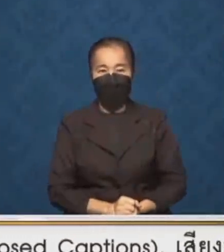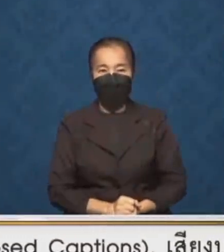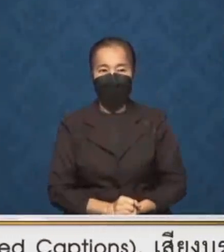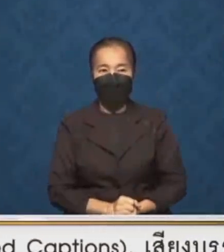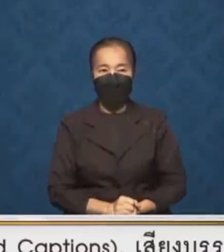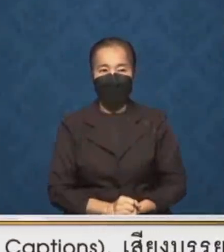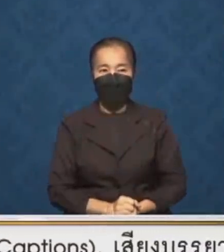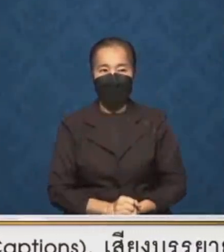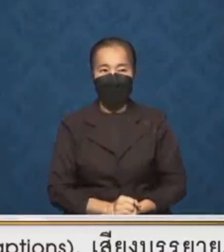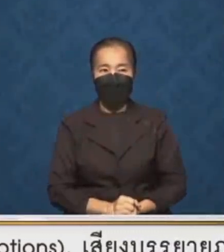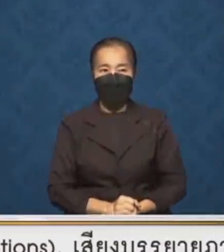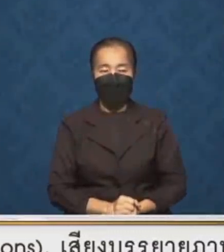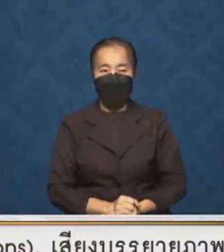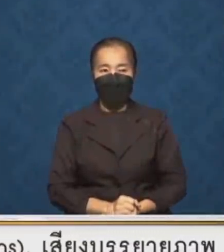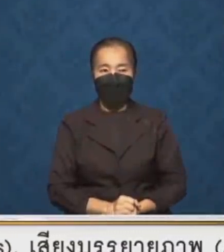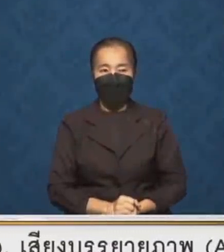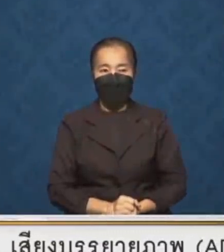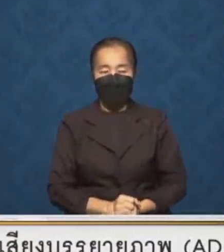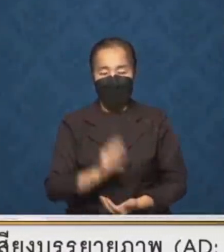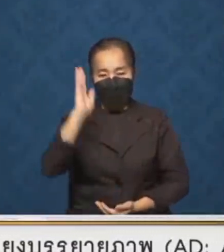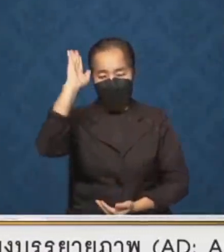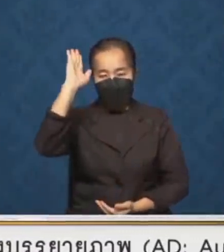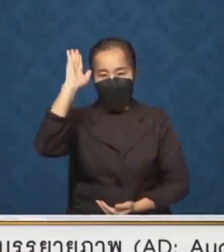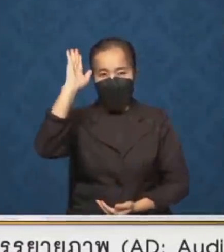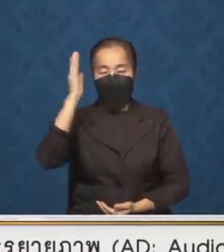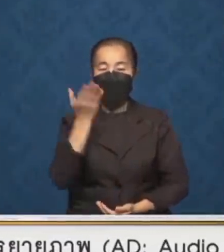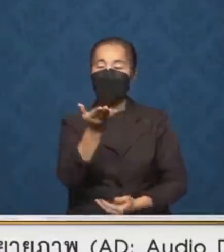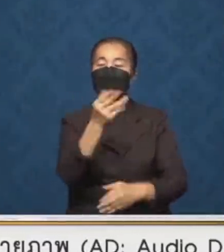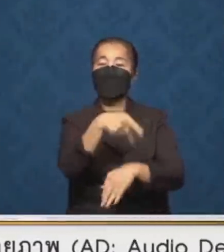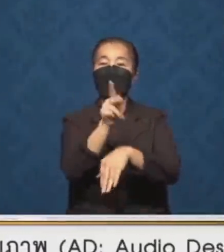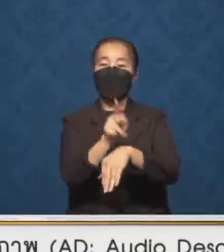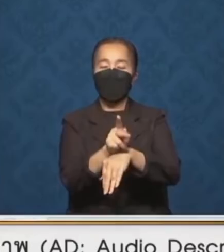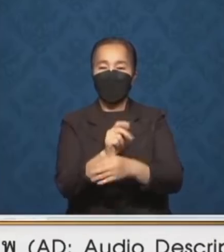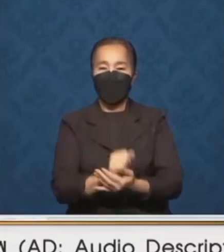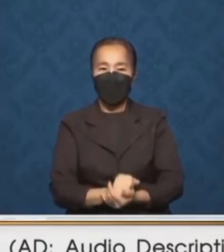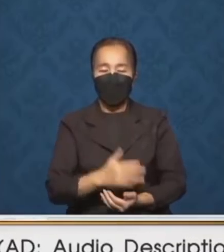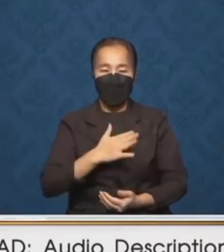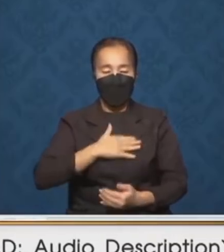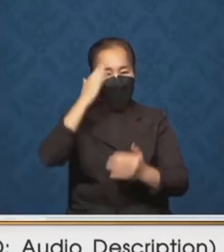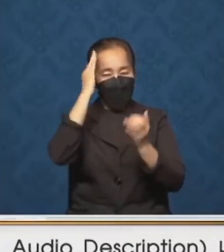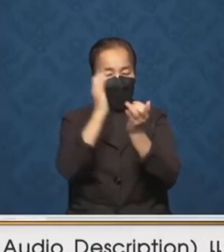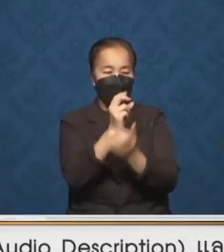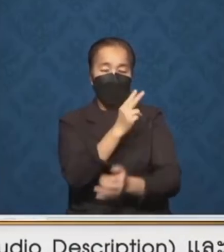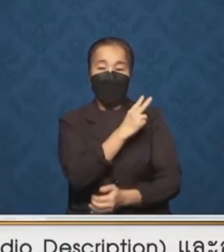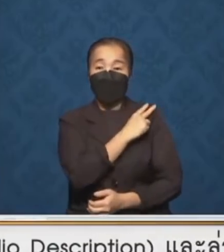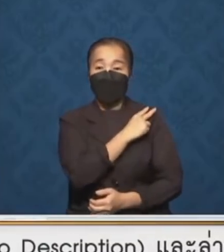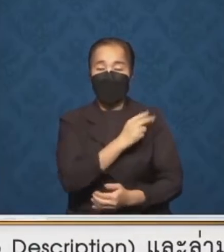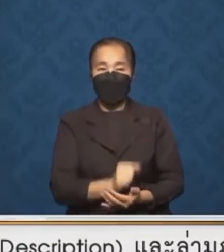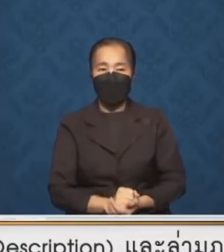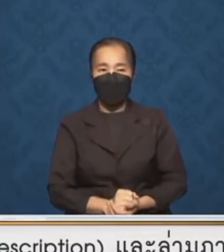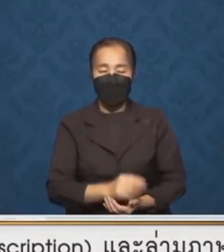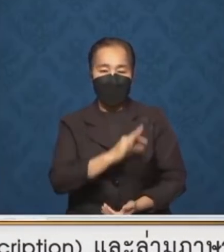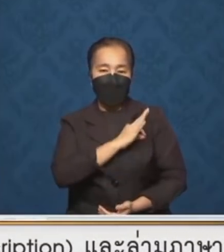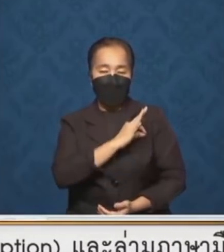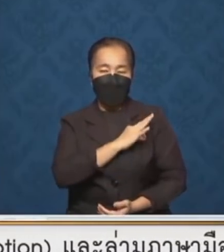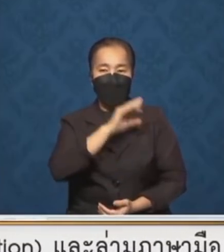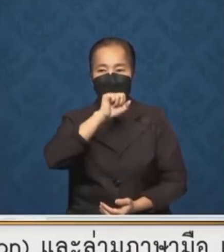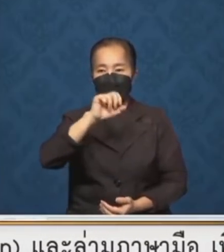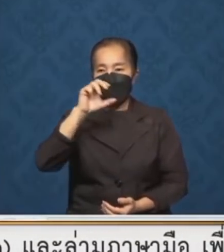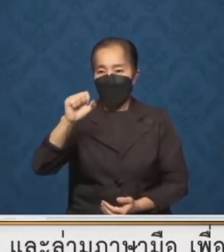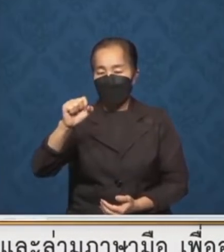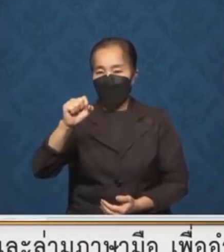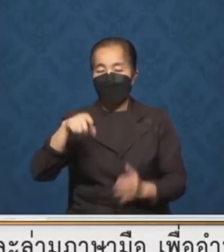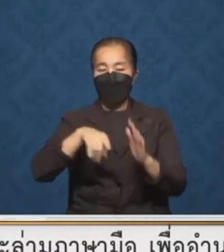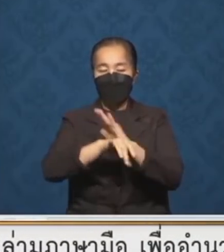ครับประท้วงอะไรครับ กับเรียนท่านประธานครับผมพันตุลโทธนพัฒน์กิติวงศาสมาชิกสภาผู้แทนราษฎรจังหวัดจัน